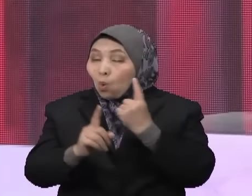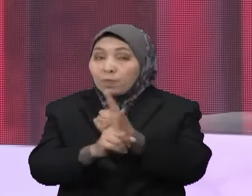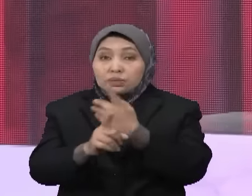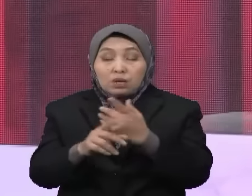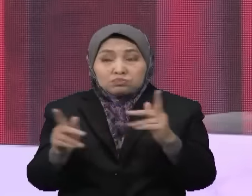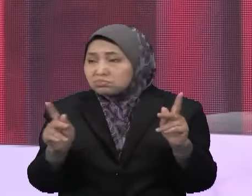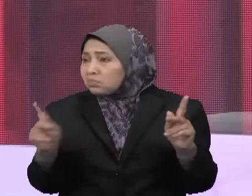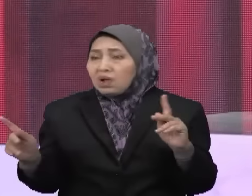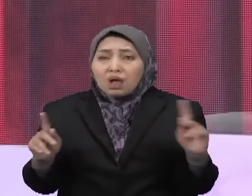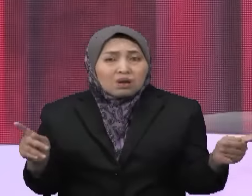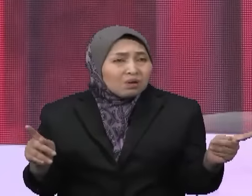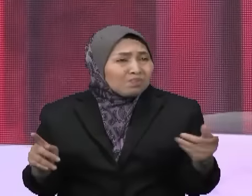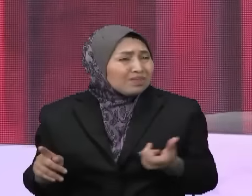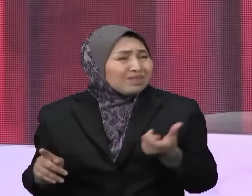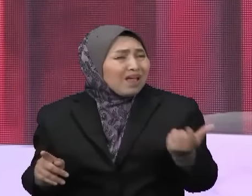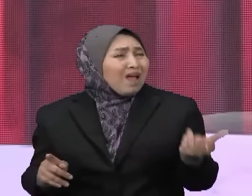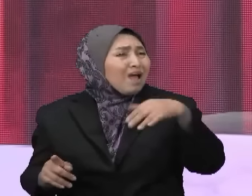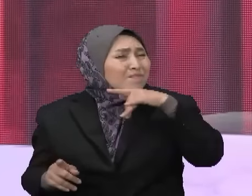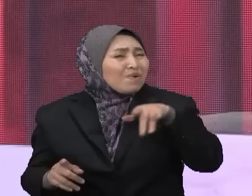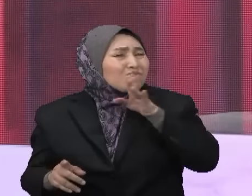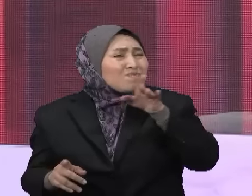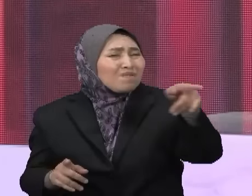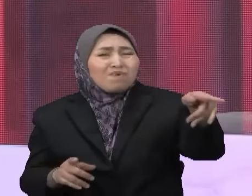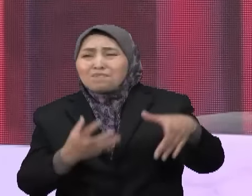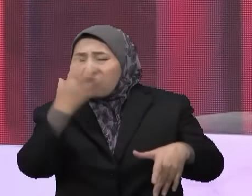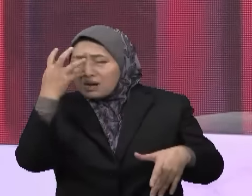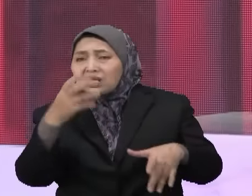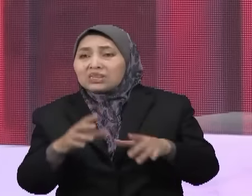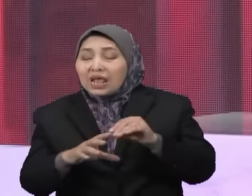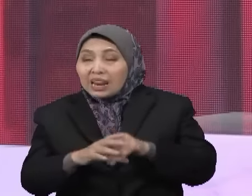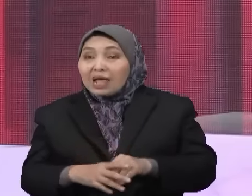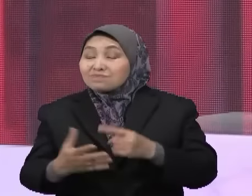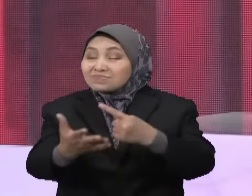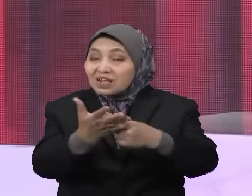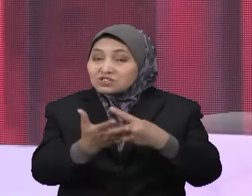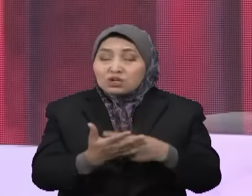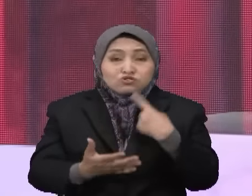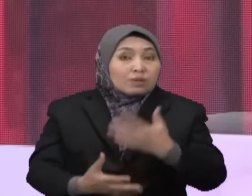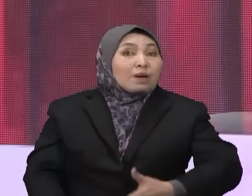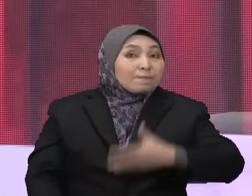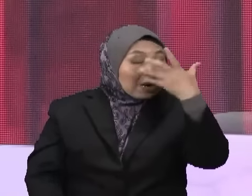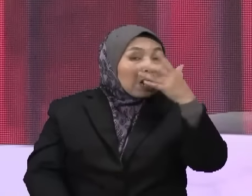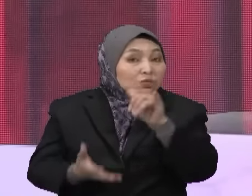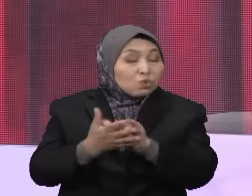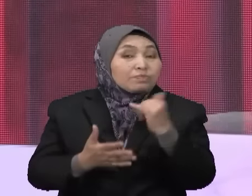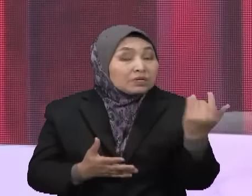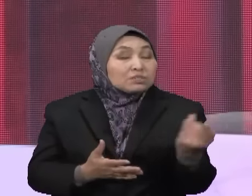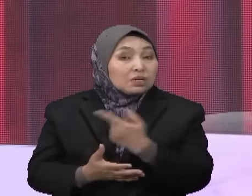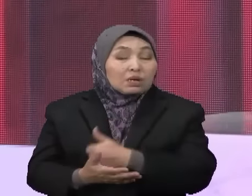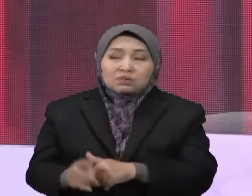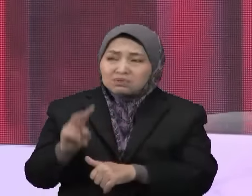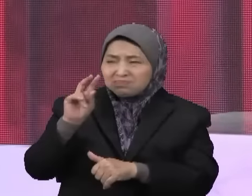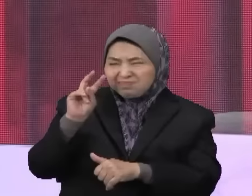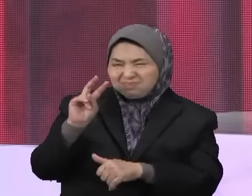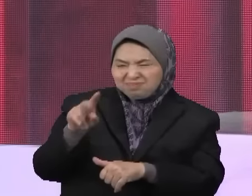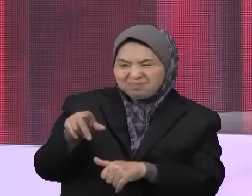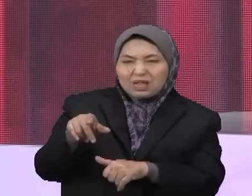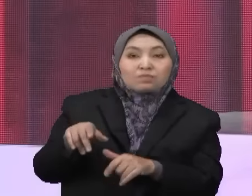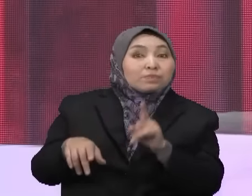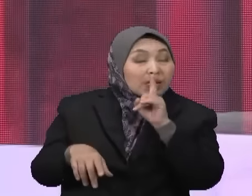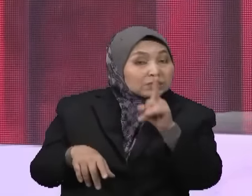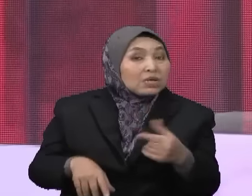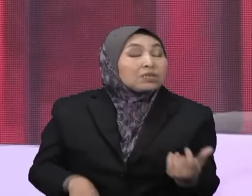rasa, Nabi mengapa marah dia pula kan? Kan biasa dalam diskusi, siapa yang marah itu biasanya akan dipandang. Padahal